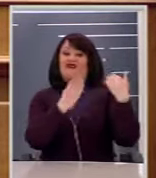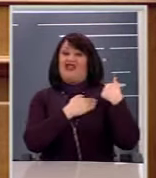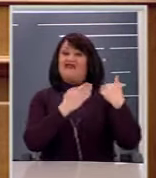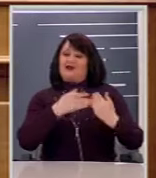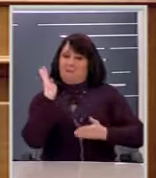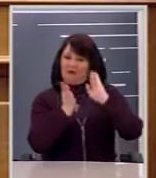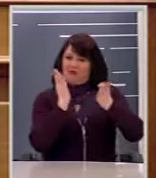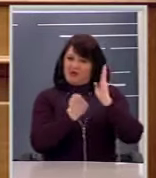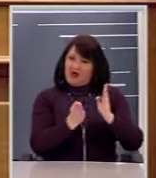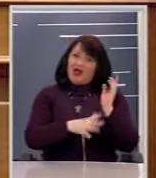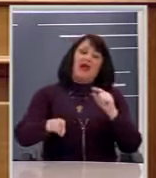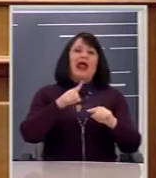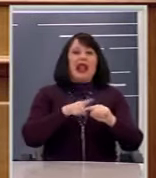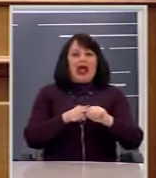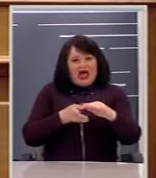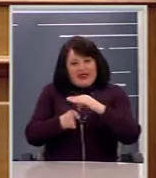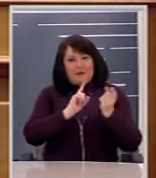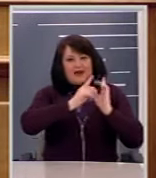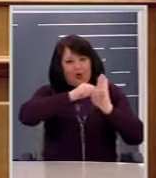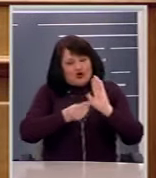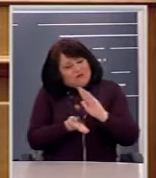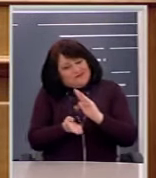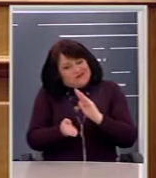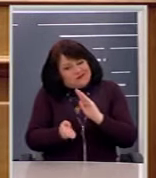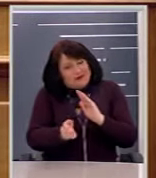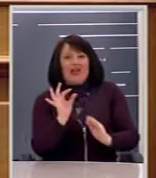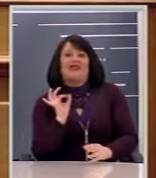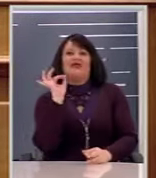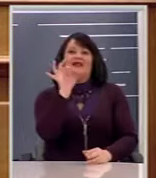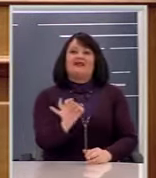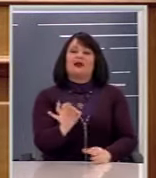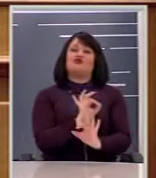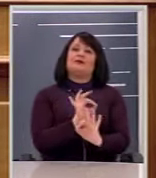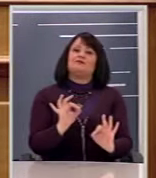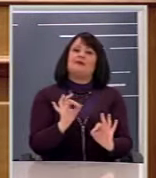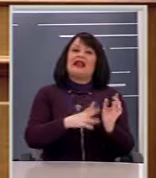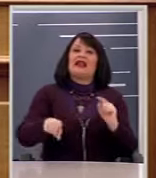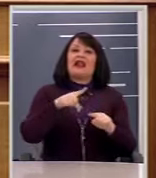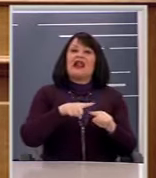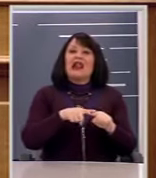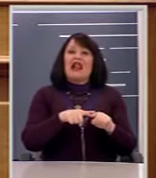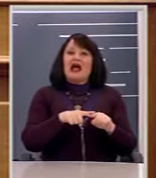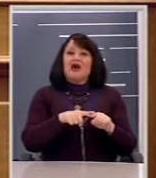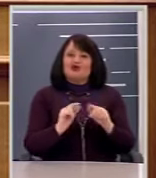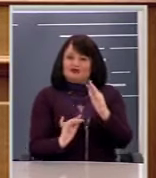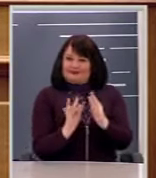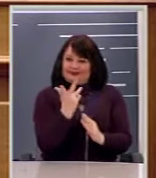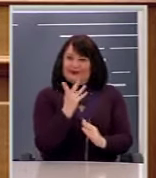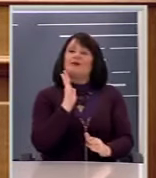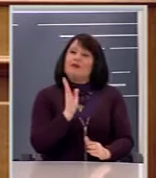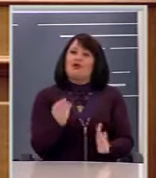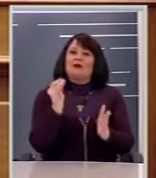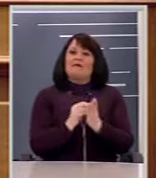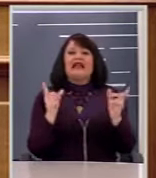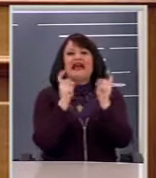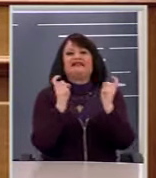Ελλάδα έχει βγει από τον δρόμο των μνημονίων και όταν θα φτάσουμε σε σημείο πλέον ο ελληνικός λαός να αρχίσει την ευημερία, τότε μπορούμε να